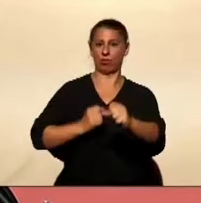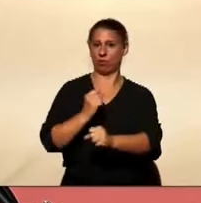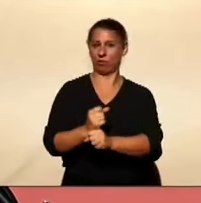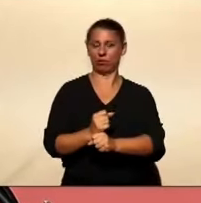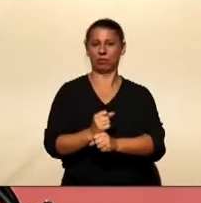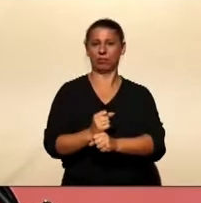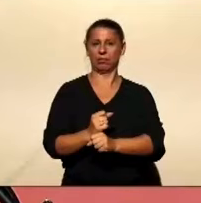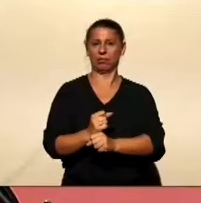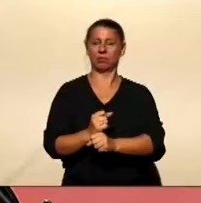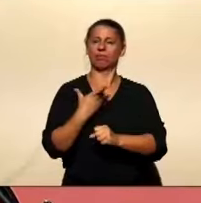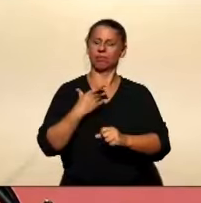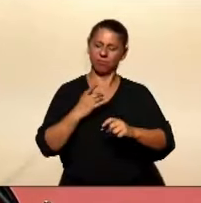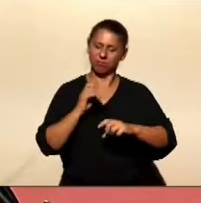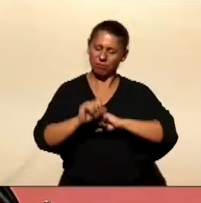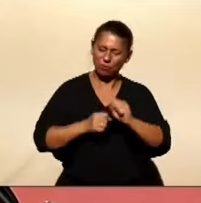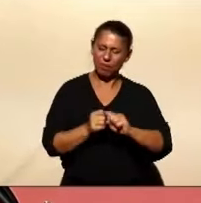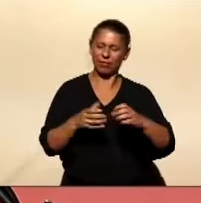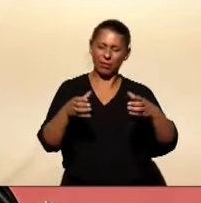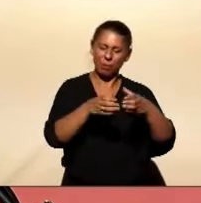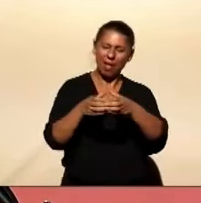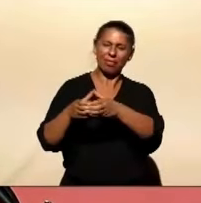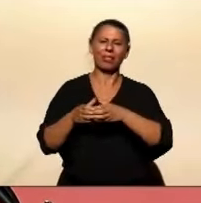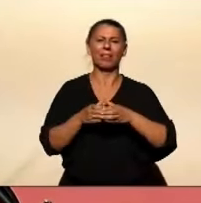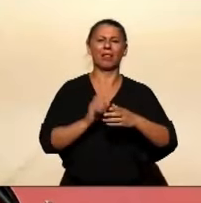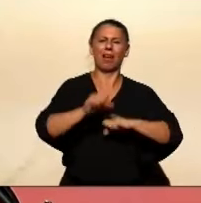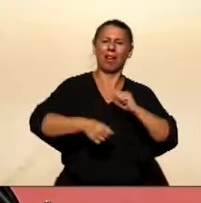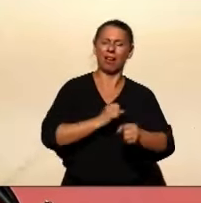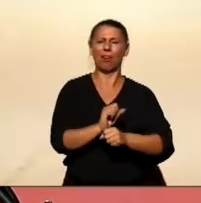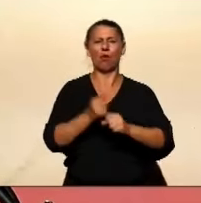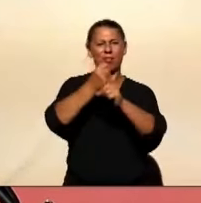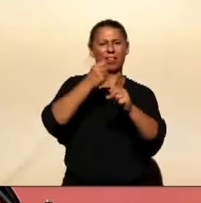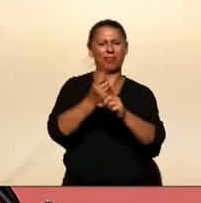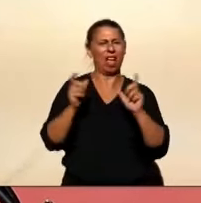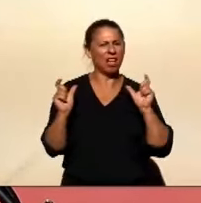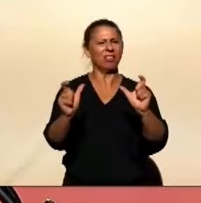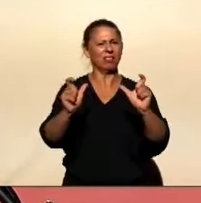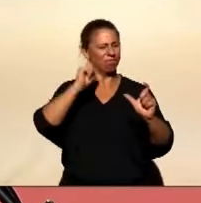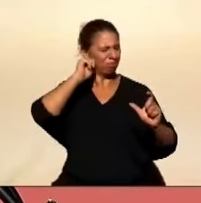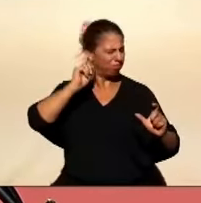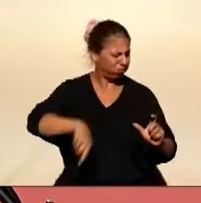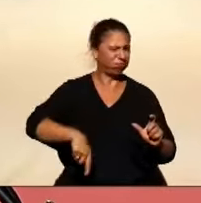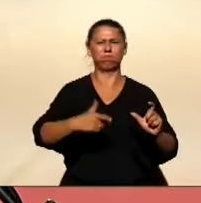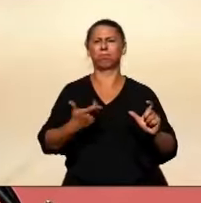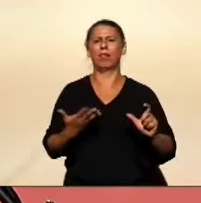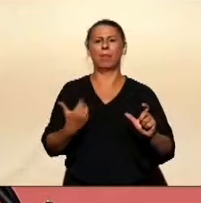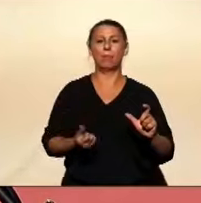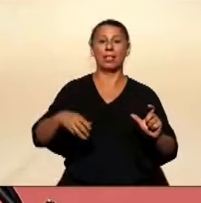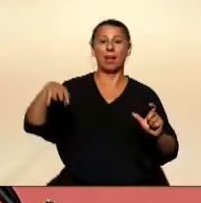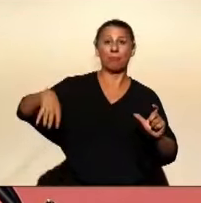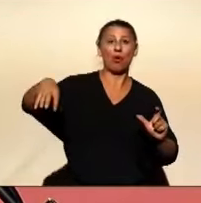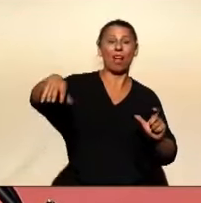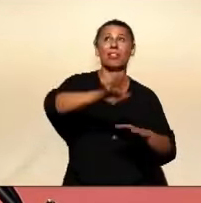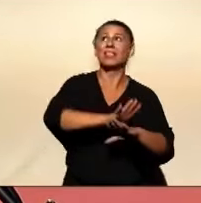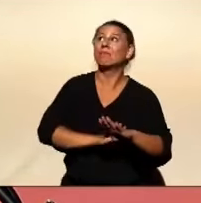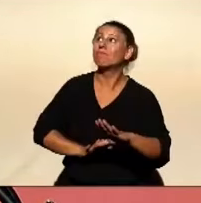οι φωλιές αγώνα και διεκδίκησης, αντίστασης και ανυπακοής από κάθε σημείο